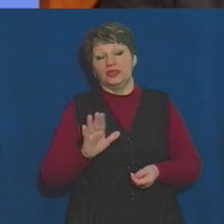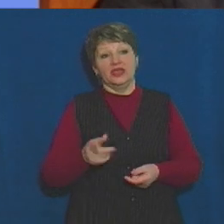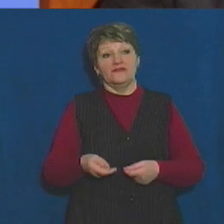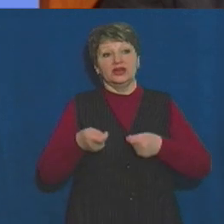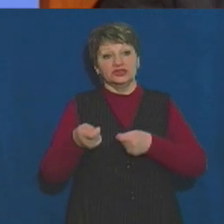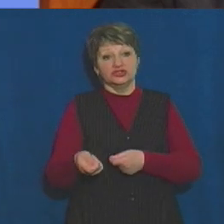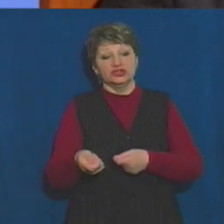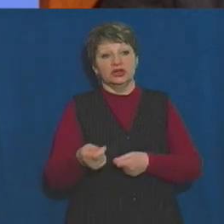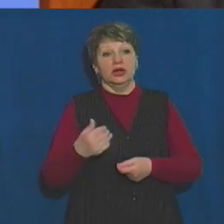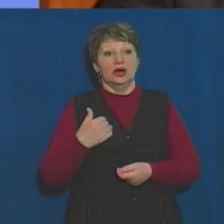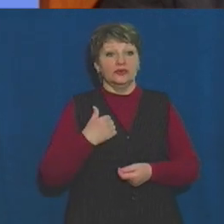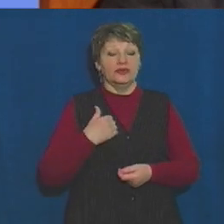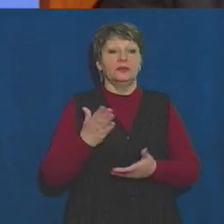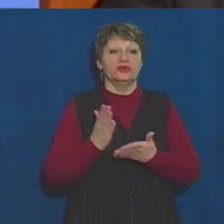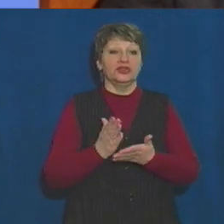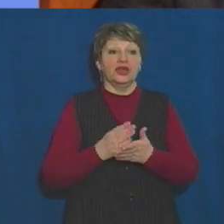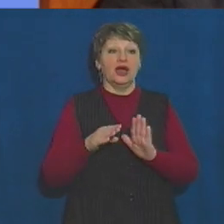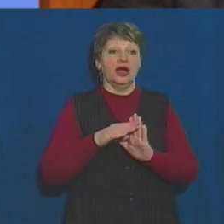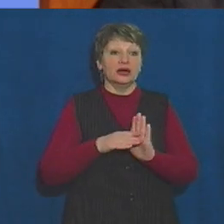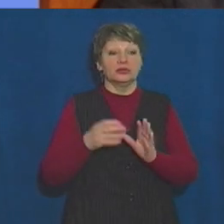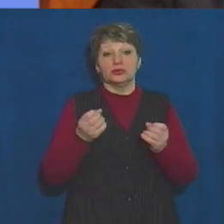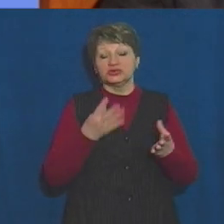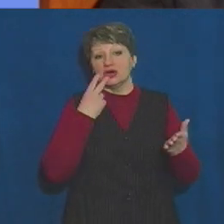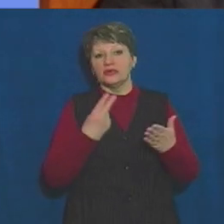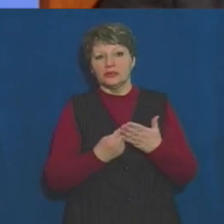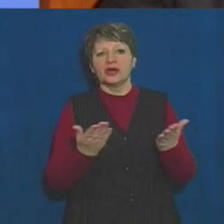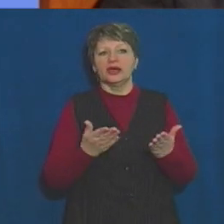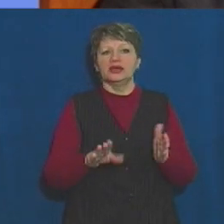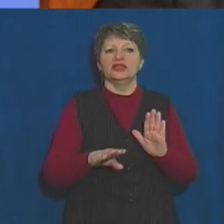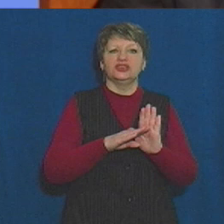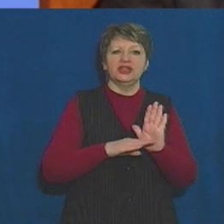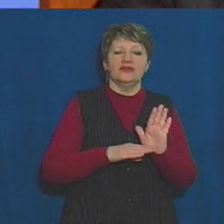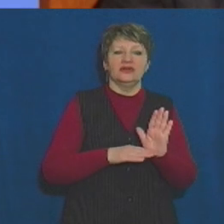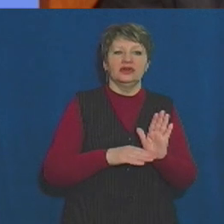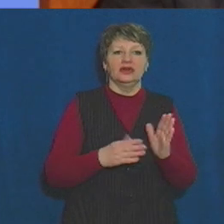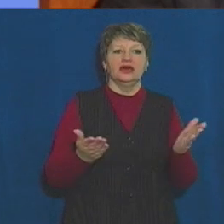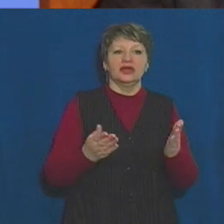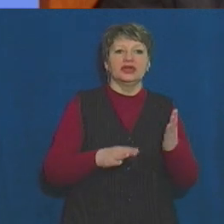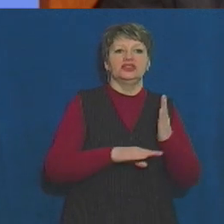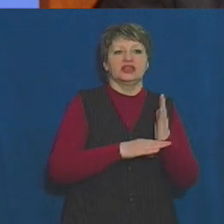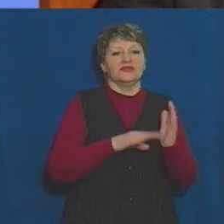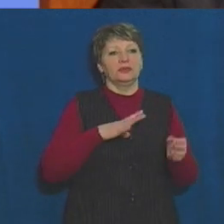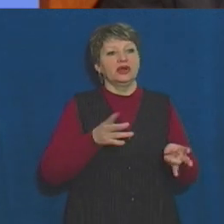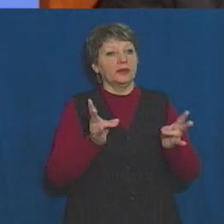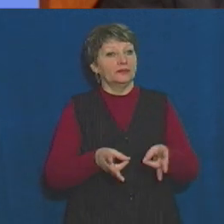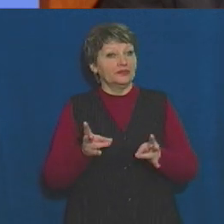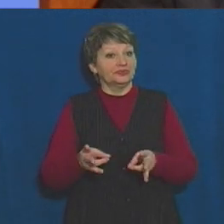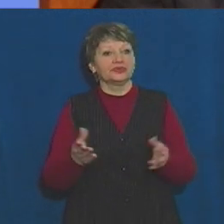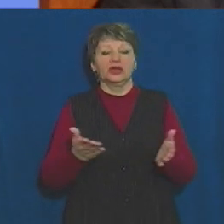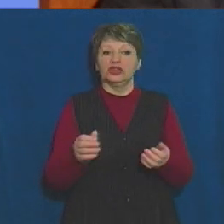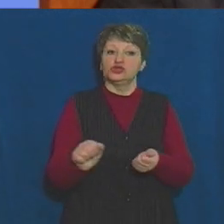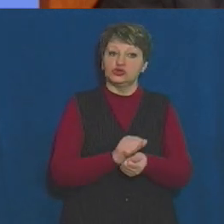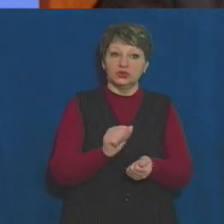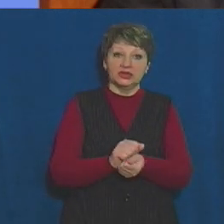там надходять вже акти, ми потім просто дивимося, які там дерева були аварійні, там які там були дерева там сухостійні, тобто які